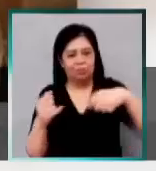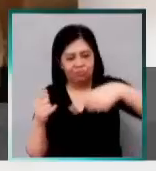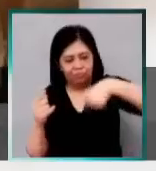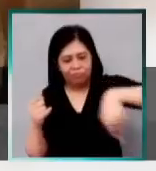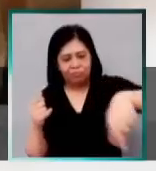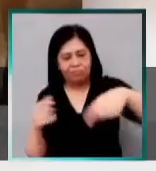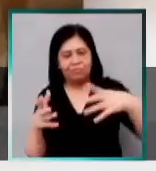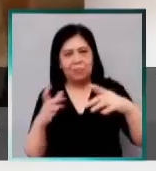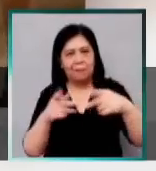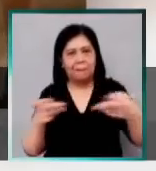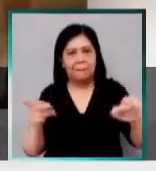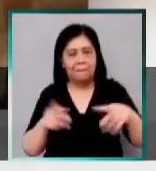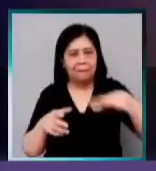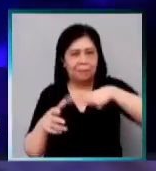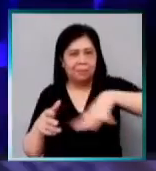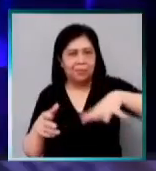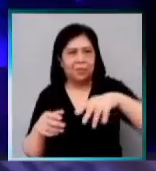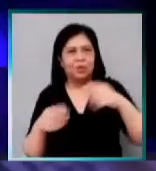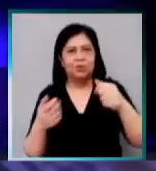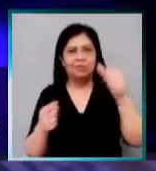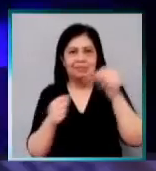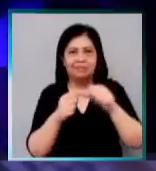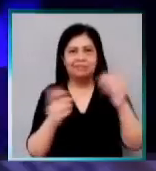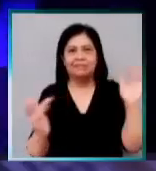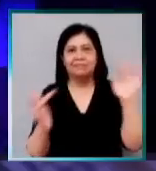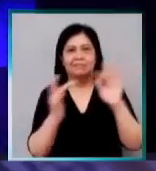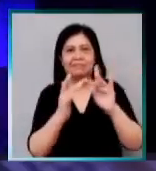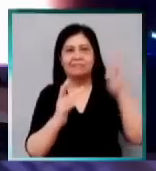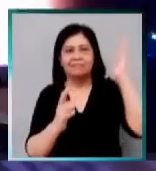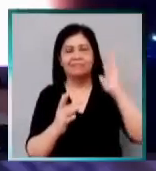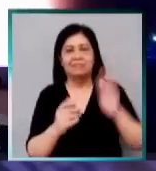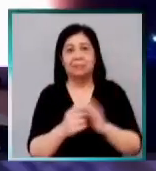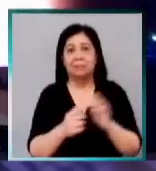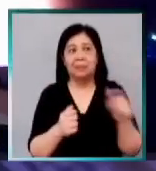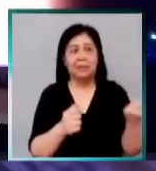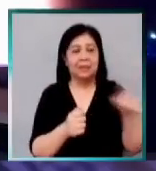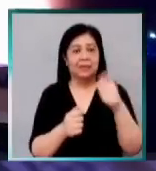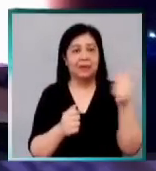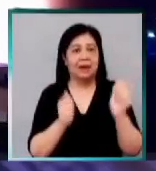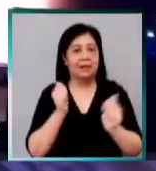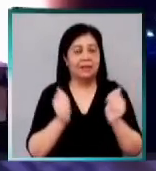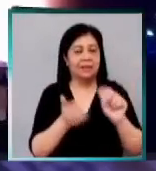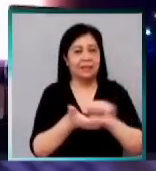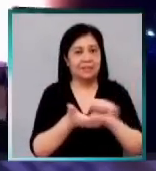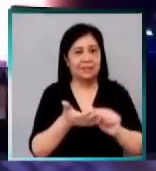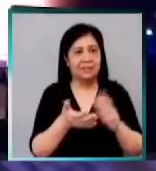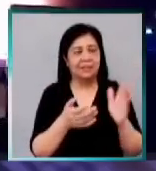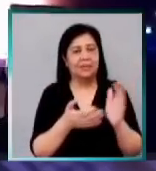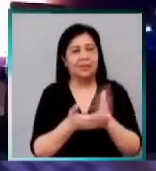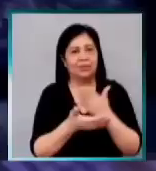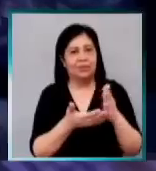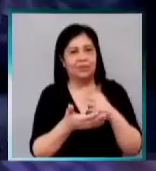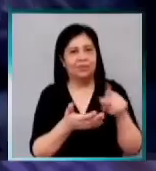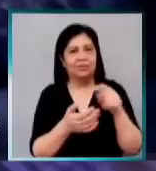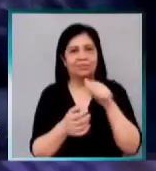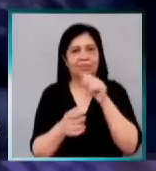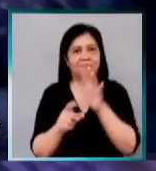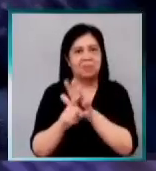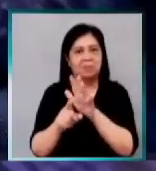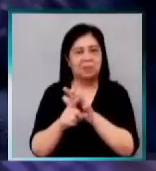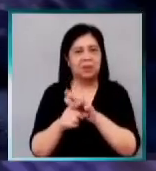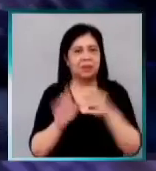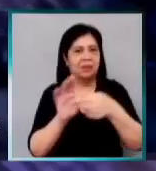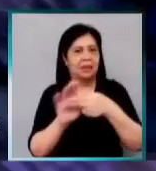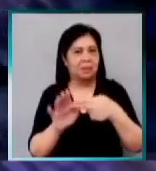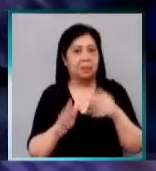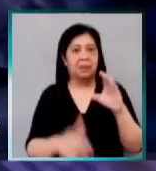that lost connection. Pati underground artists na kadalasang hindi napapaboran ng mga kilalang labels sa cassette tapes